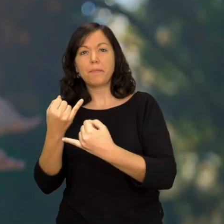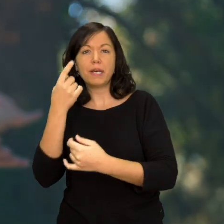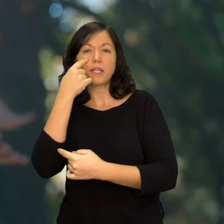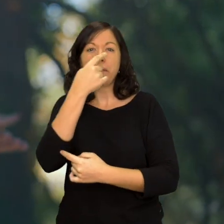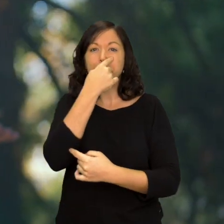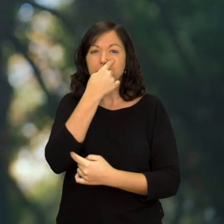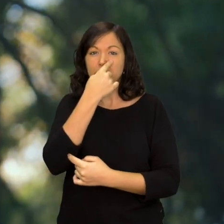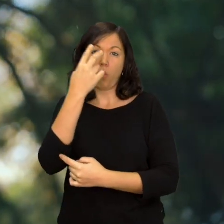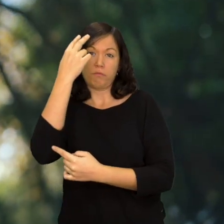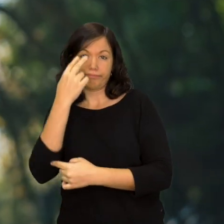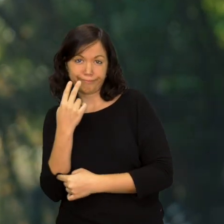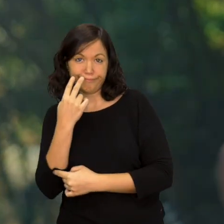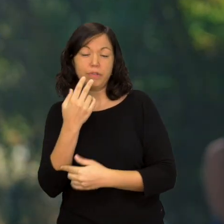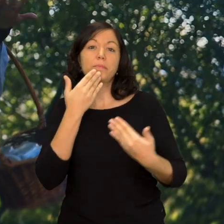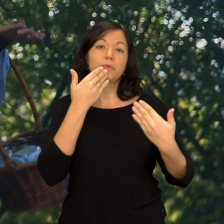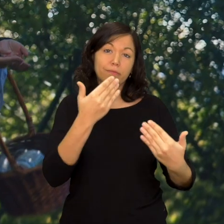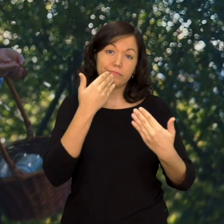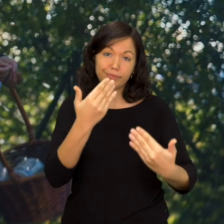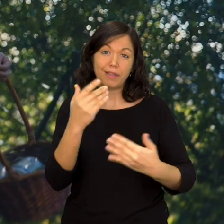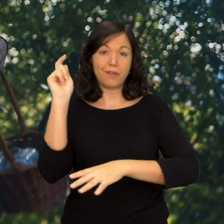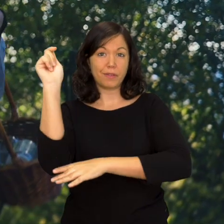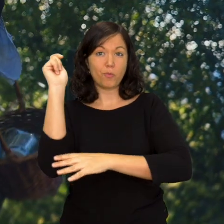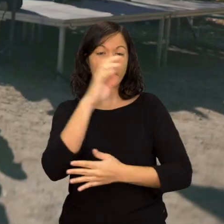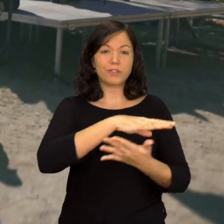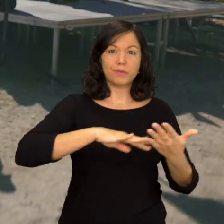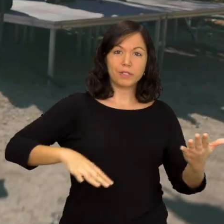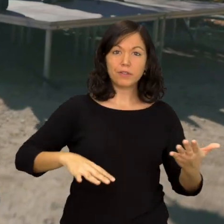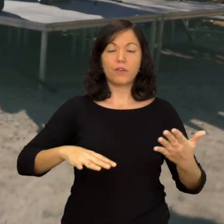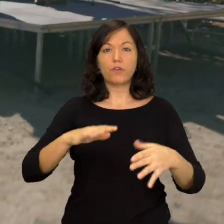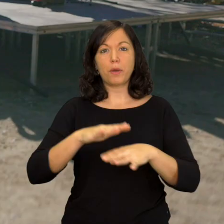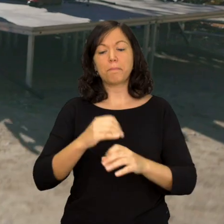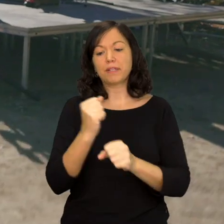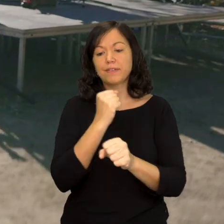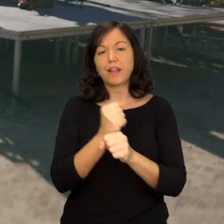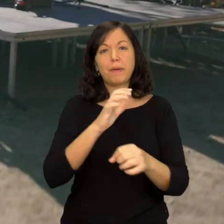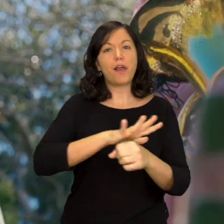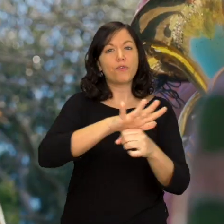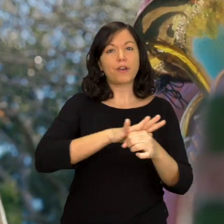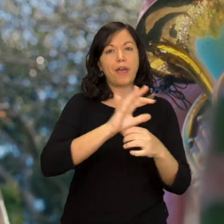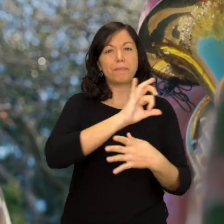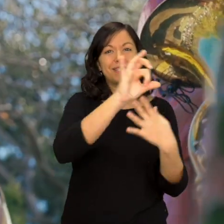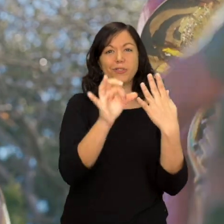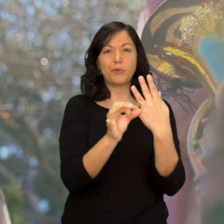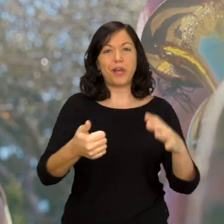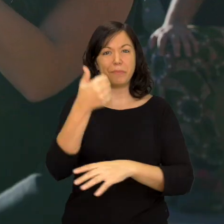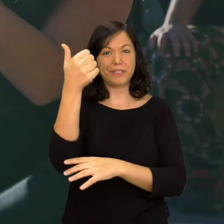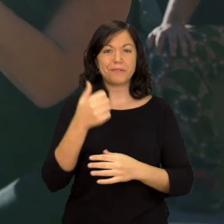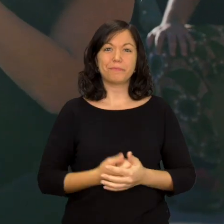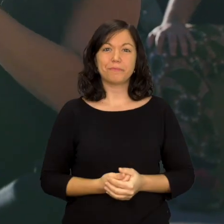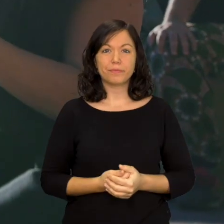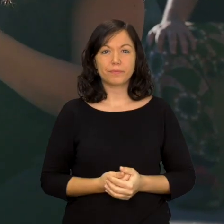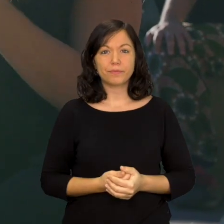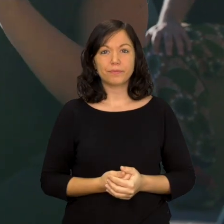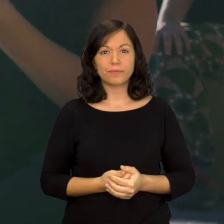cegues. Per tant, agraïts a la Diputació de Barcelona la confiança en poder treballar en aquest àmbit més sensorial.